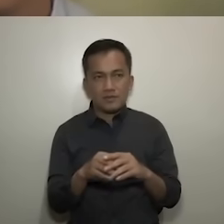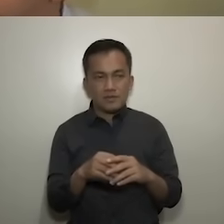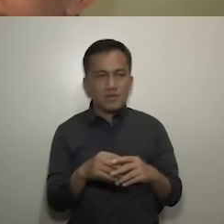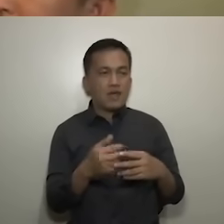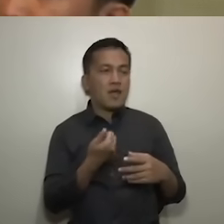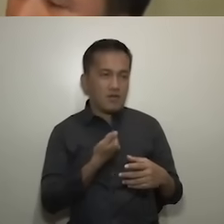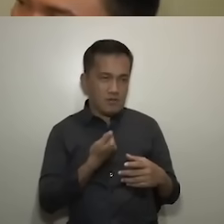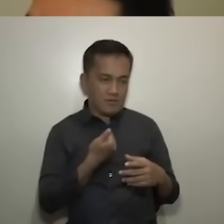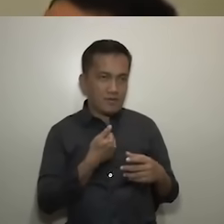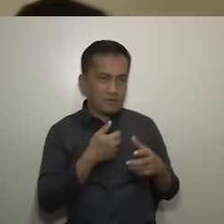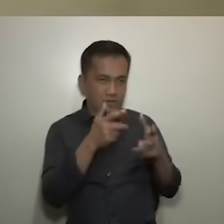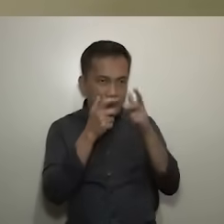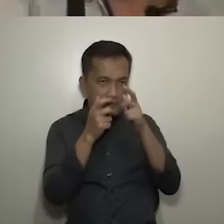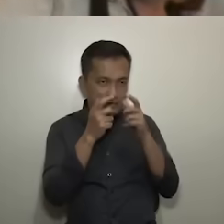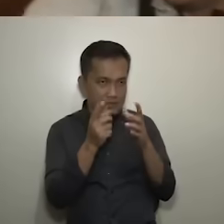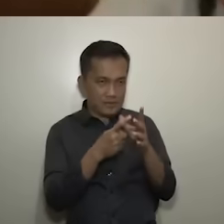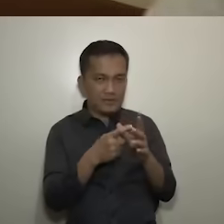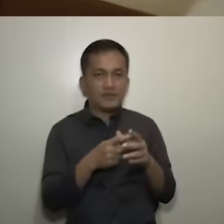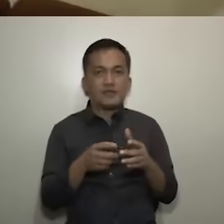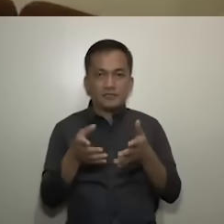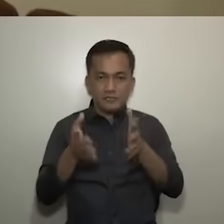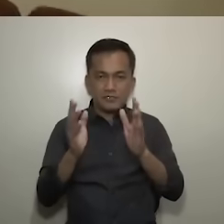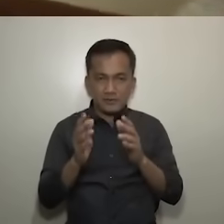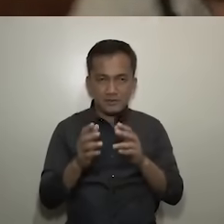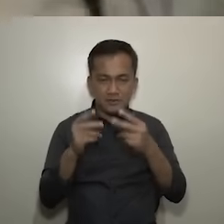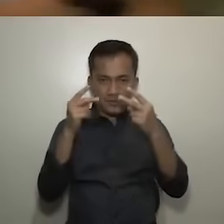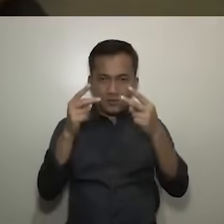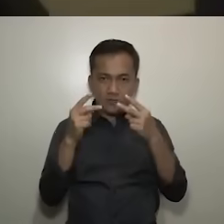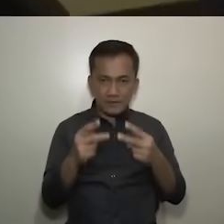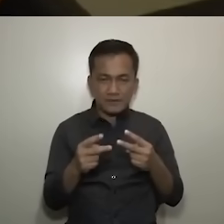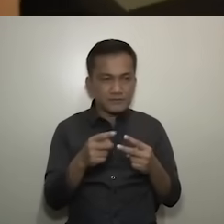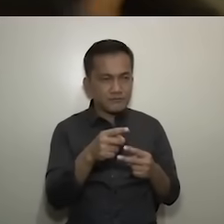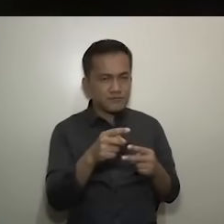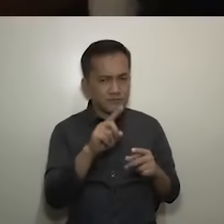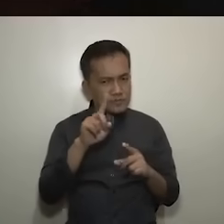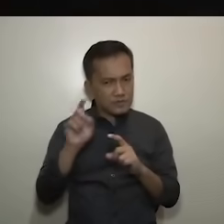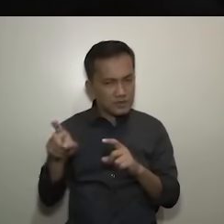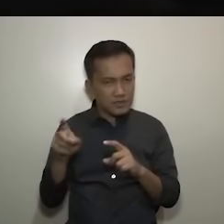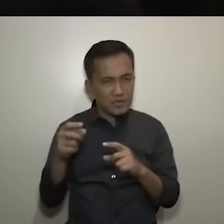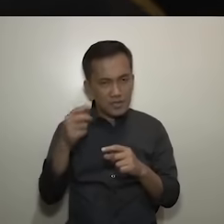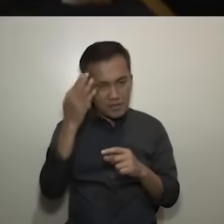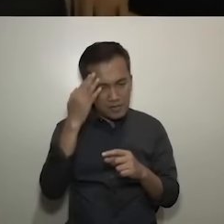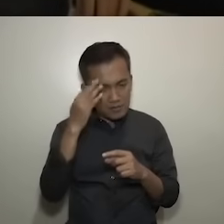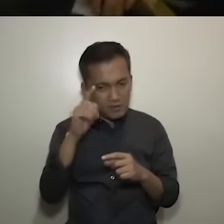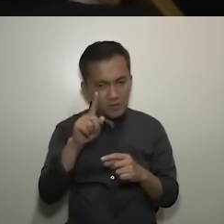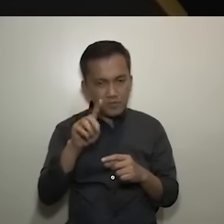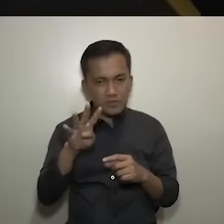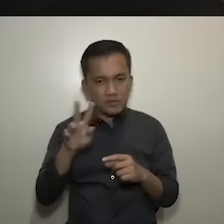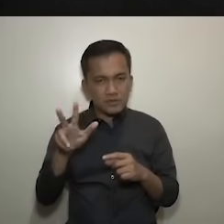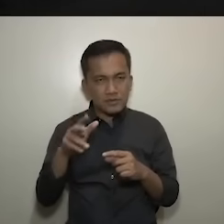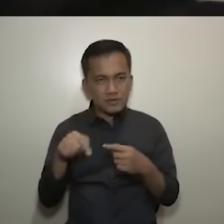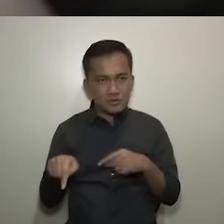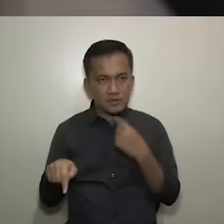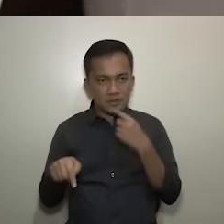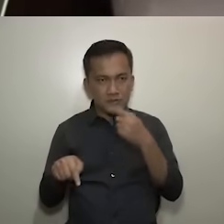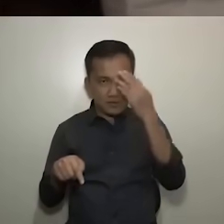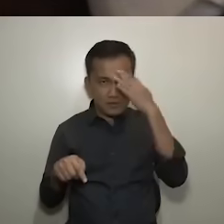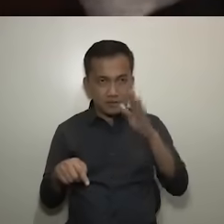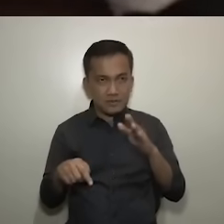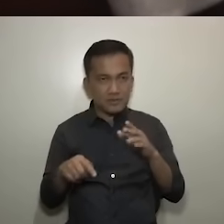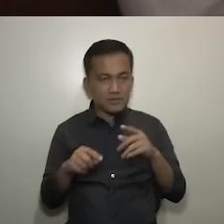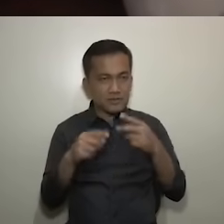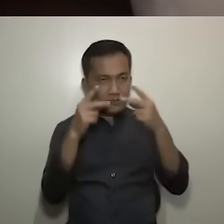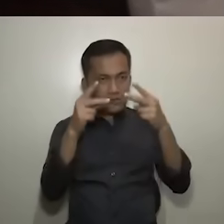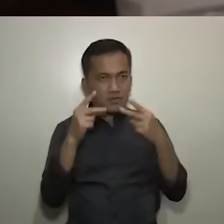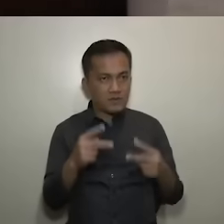yung pakinggan nyo po muna. Sige. Ayan po yung website po. Tinanong ko siya kanina kung may alam siya sa 143. Wala daw po siyang alam. Pero... Ah, ito yung